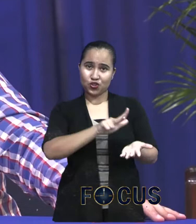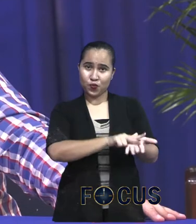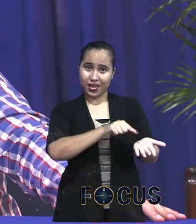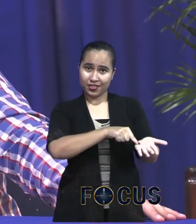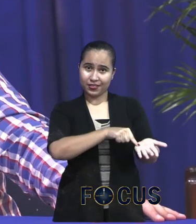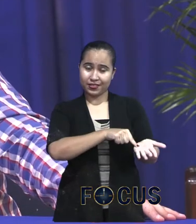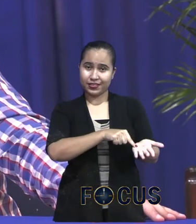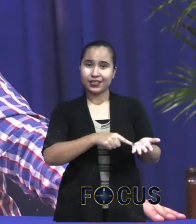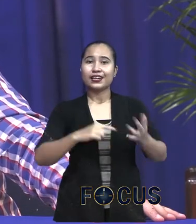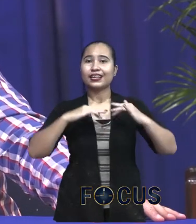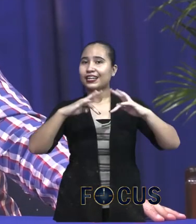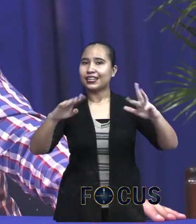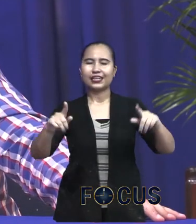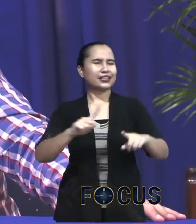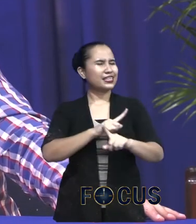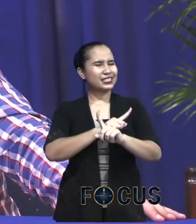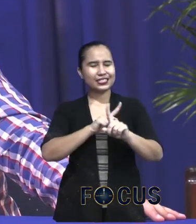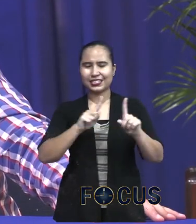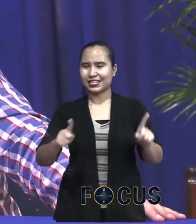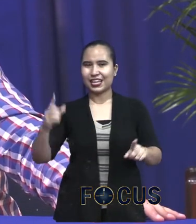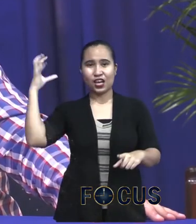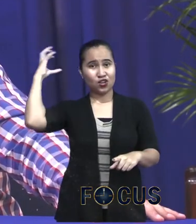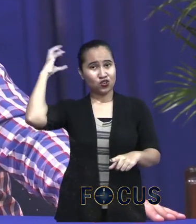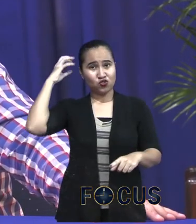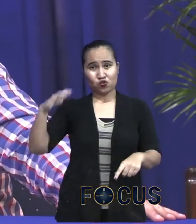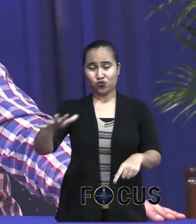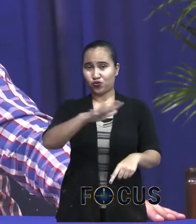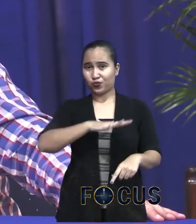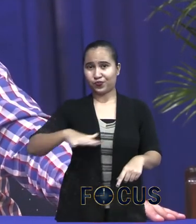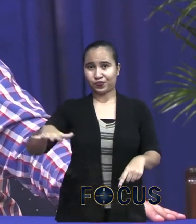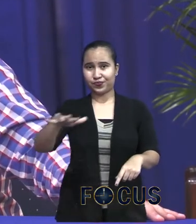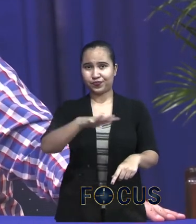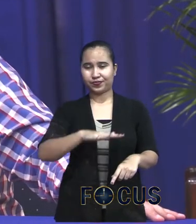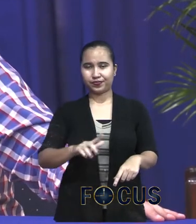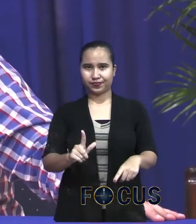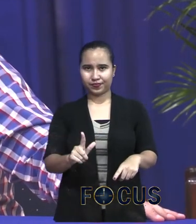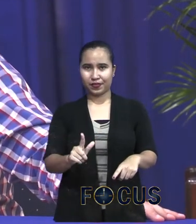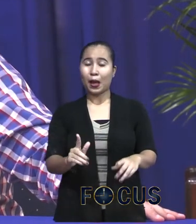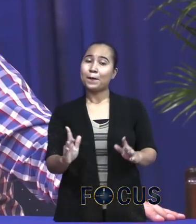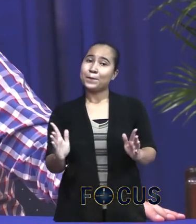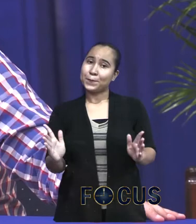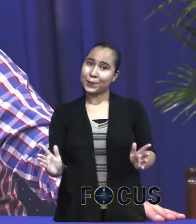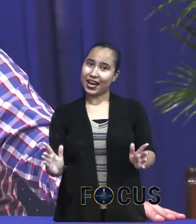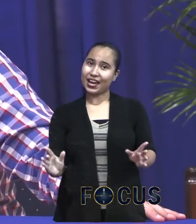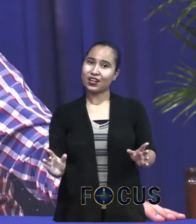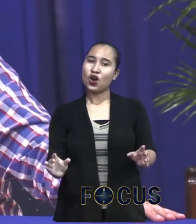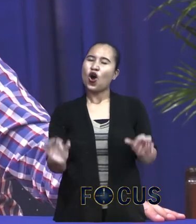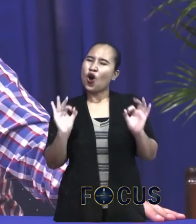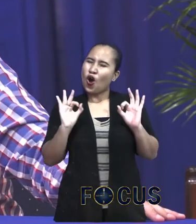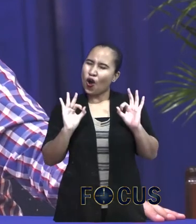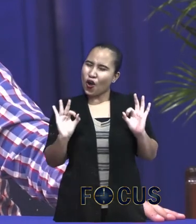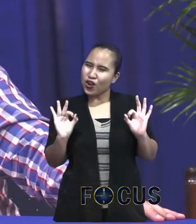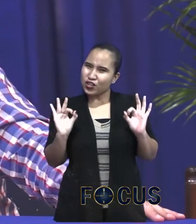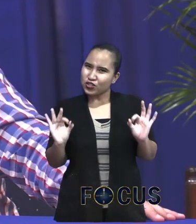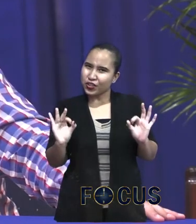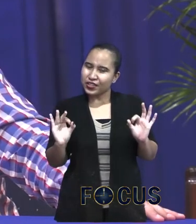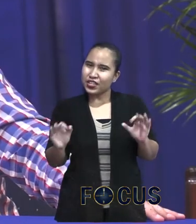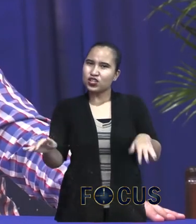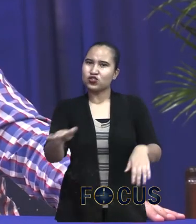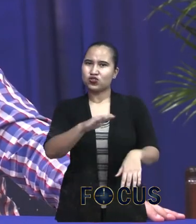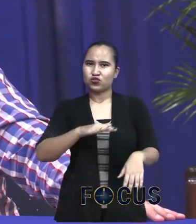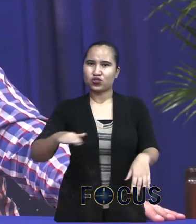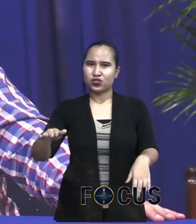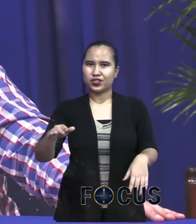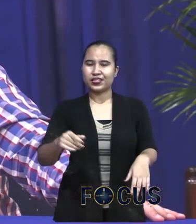geen noodtoestand, mensen. Het is een uitzonderingstoestand waar er uitzonderlijke bevoegdheden aan de